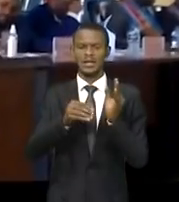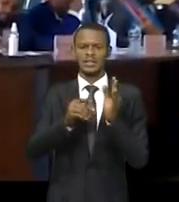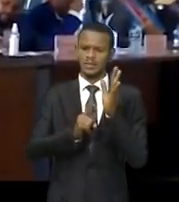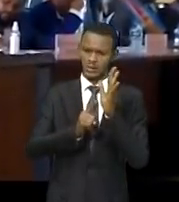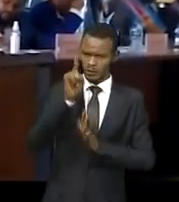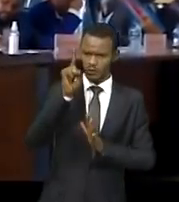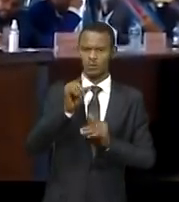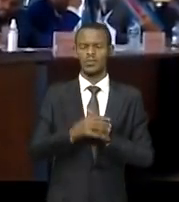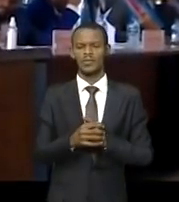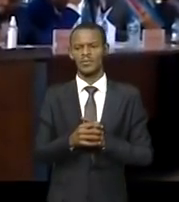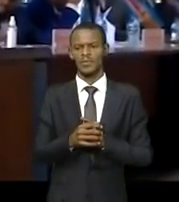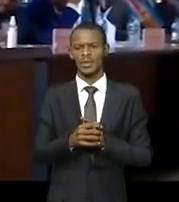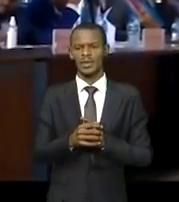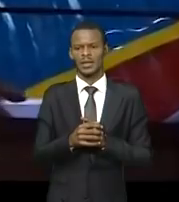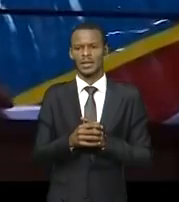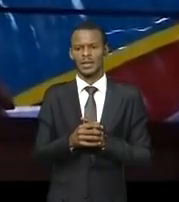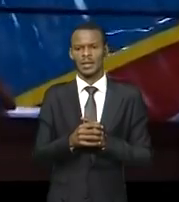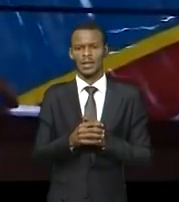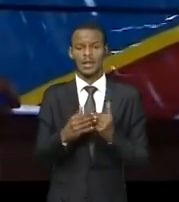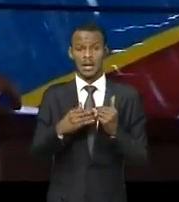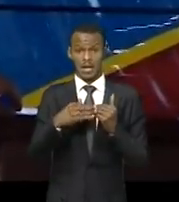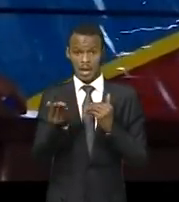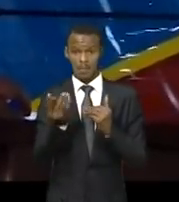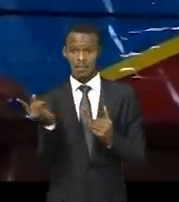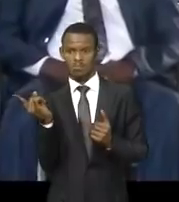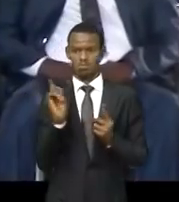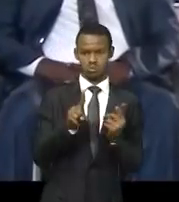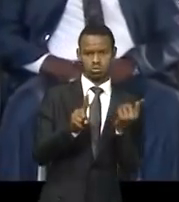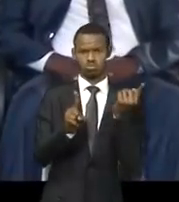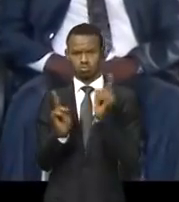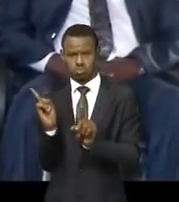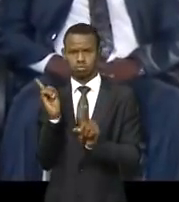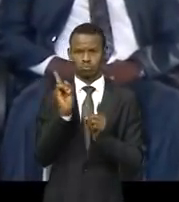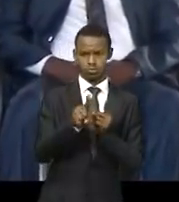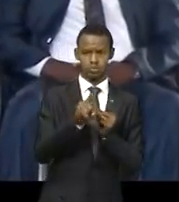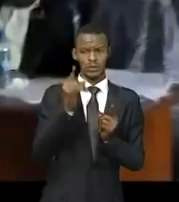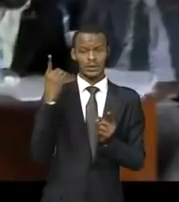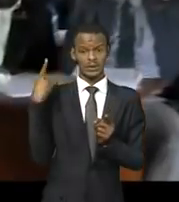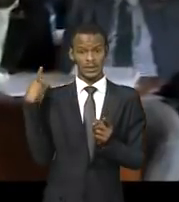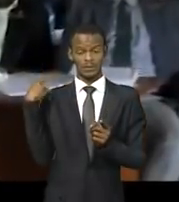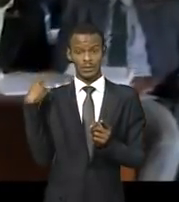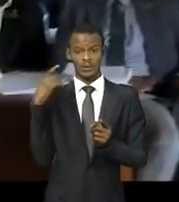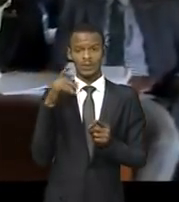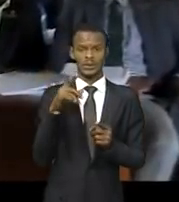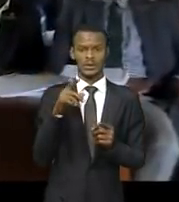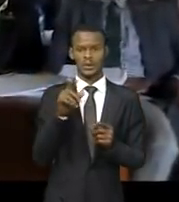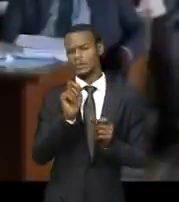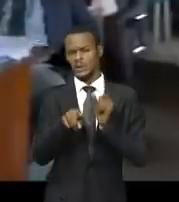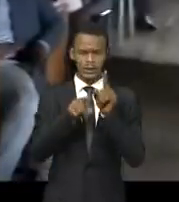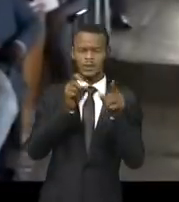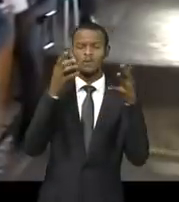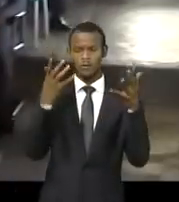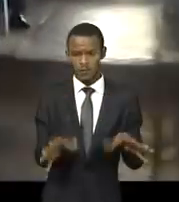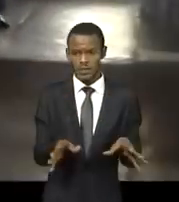Après réplique des honorables députés, par le biais de l'honorable président, l'Assemblée a déclaré avoir voté cet